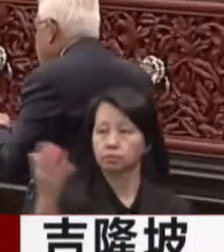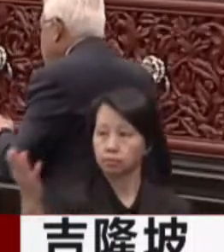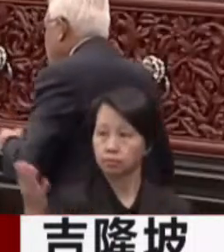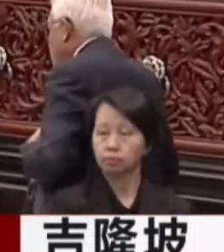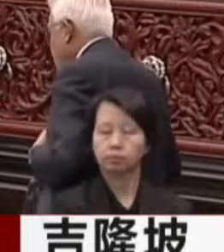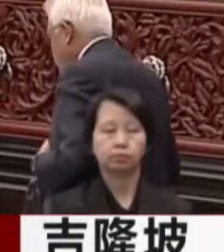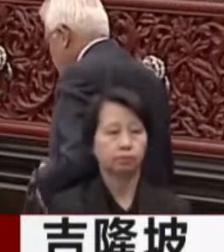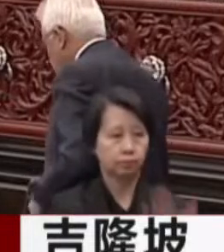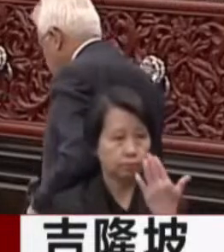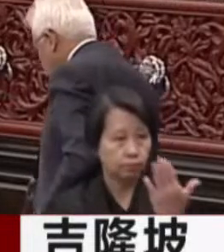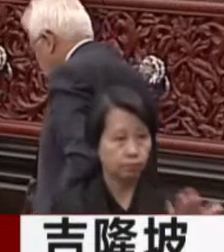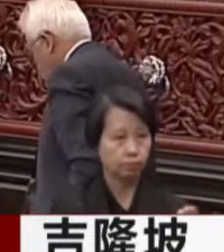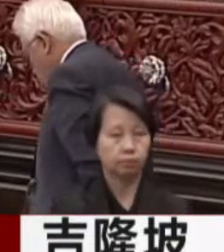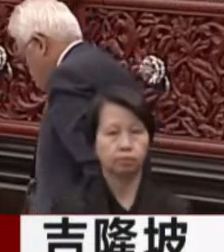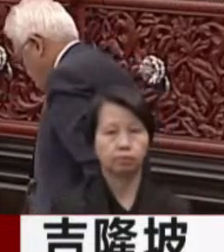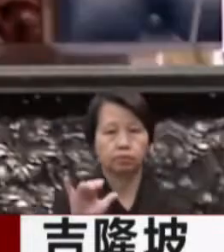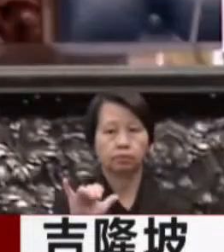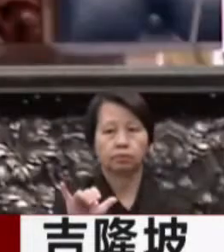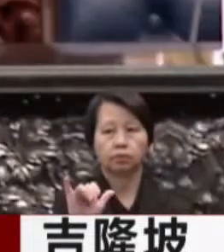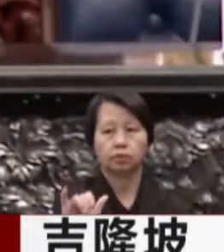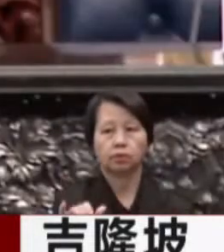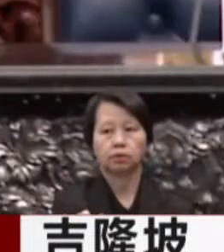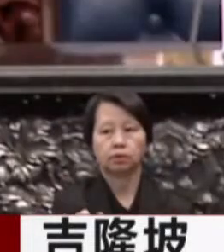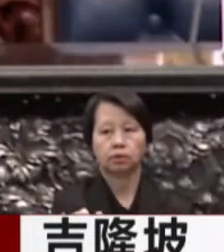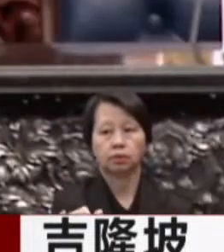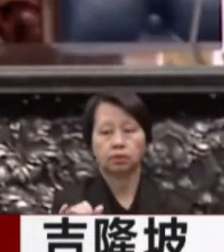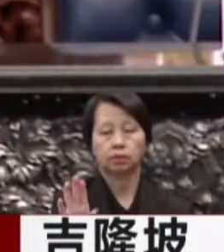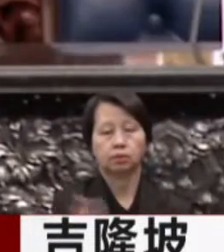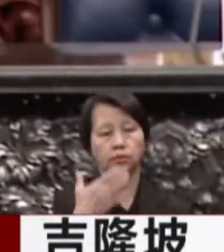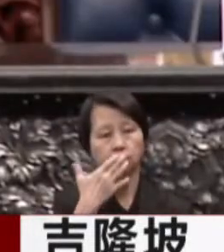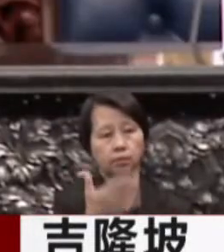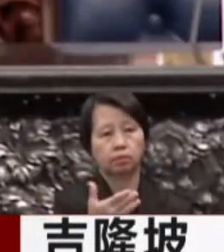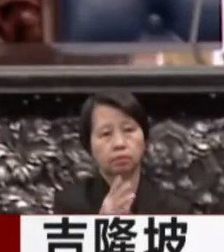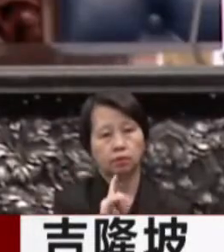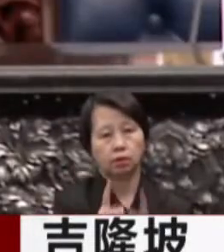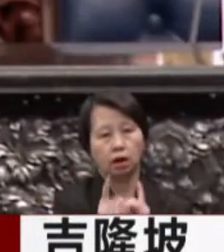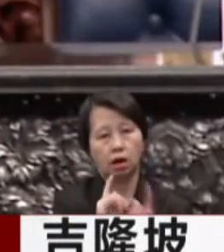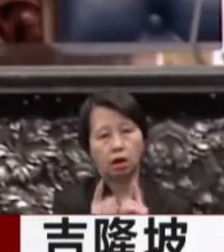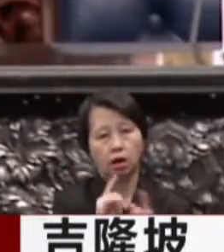首相是在国会回答拉绿国会议员 Dato' Seri Hamzah Zainuddin 的问题时这么指出，